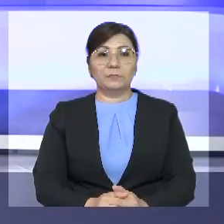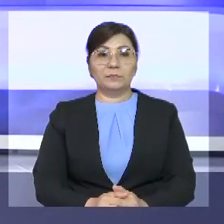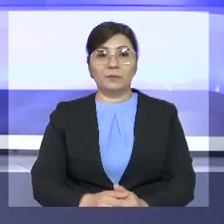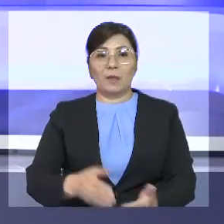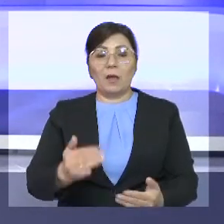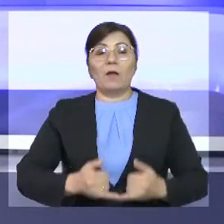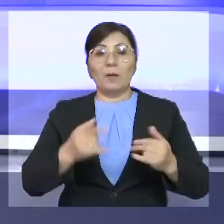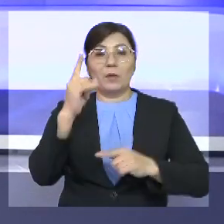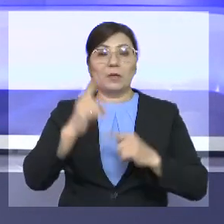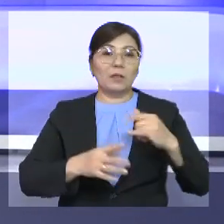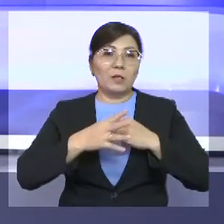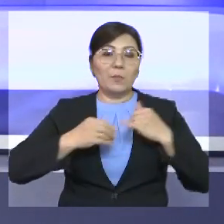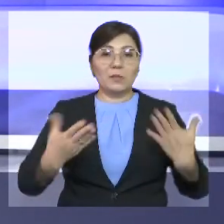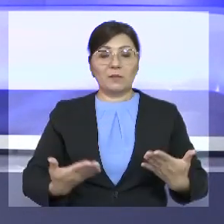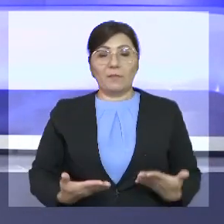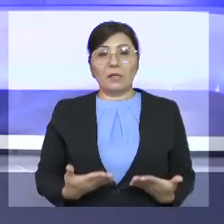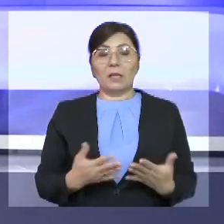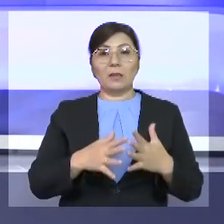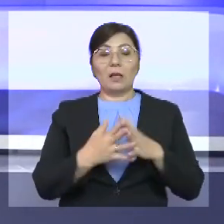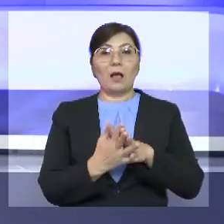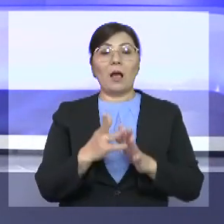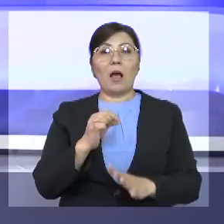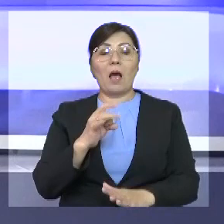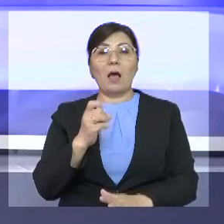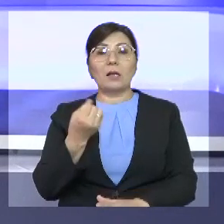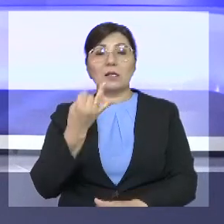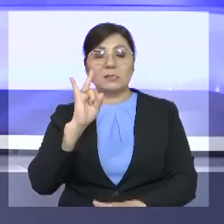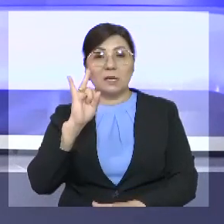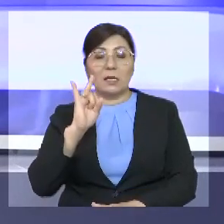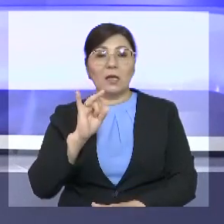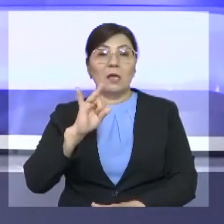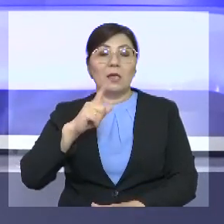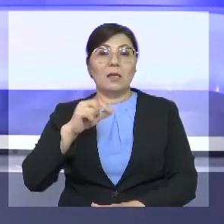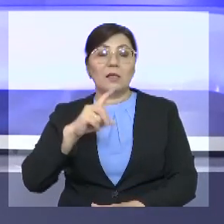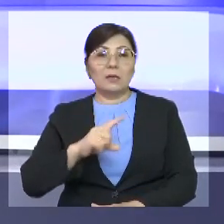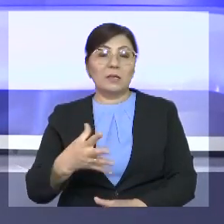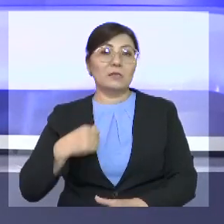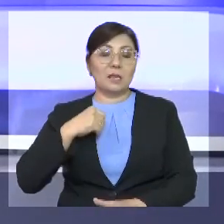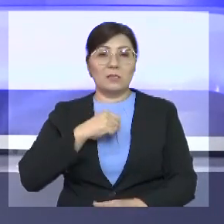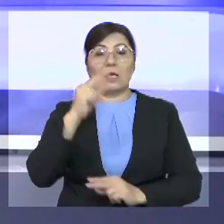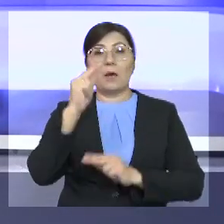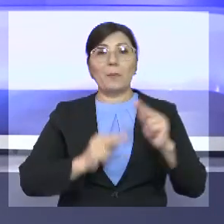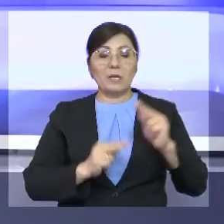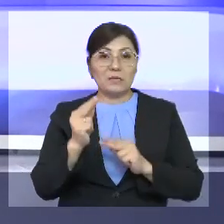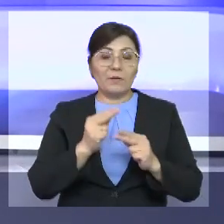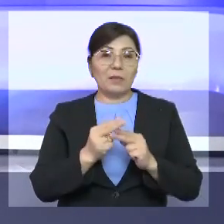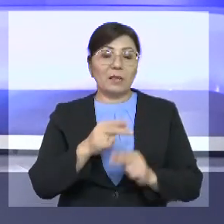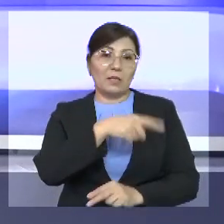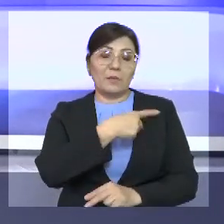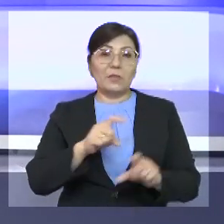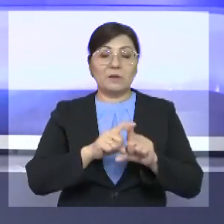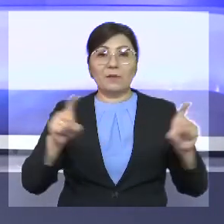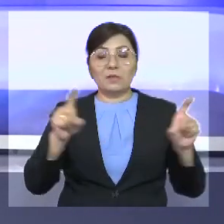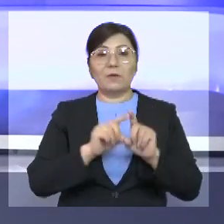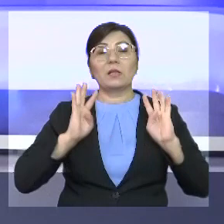Во благо родного края житель села Карасай Кумтугайского сельского округа Иргизского района за свой счет построил медицинский пункт и